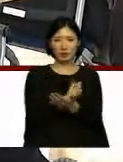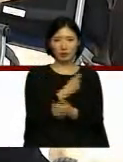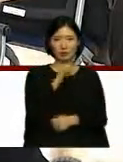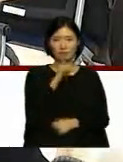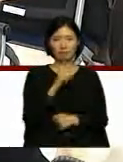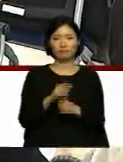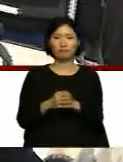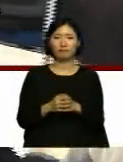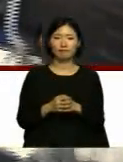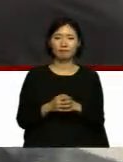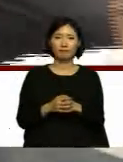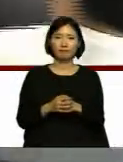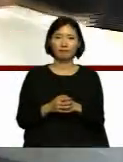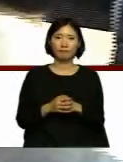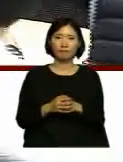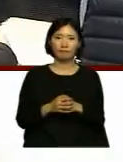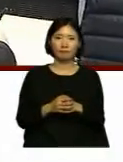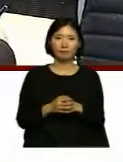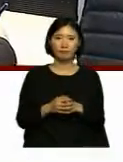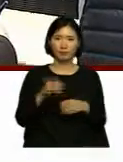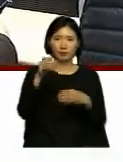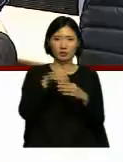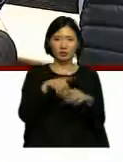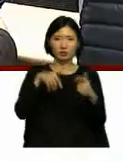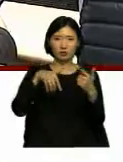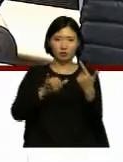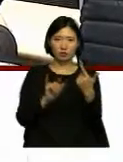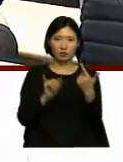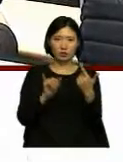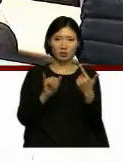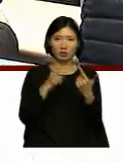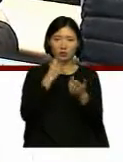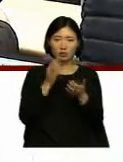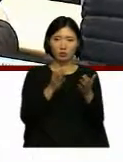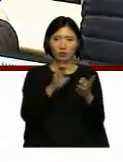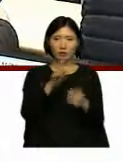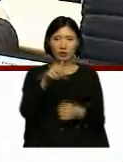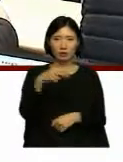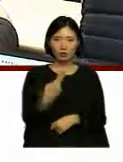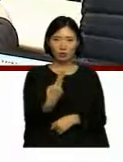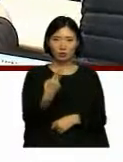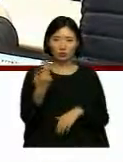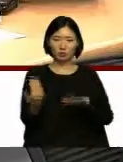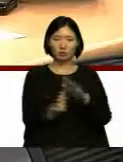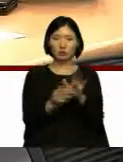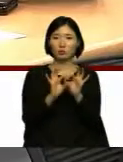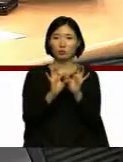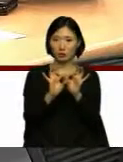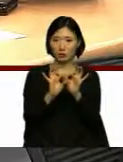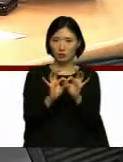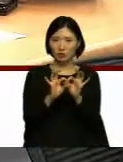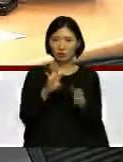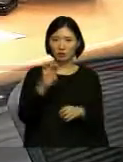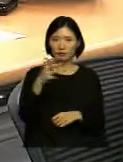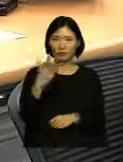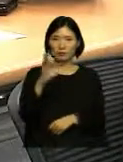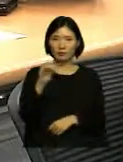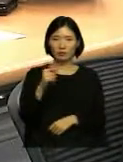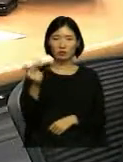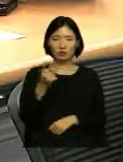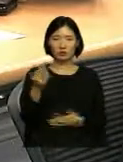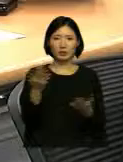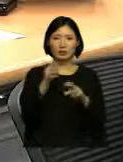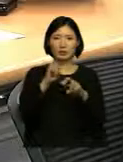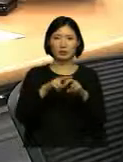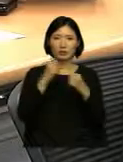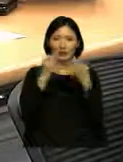하겠다고 덧붙였습니다. 한편 민선 6기 경기도는 판교 테크노밸리 조성 등을 통해 48만 6천